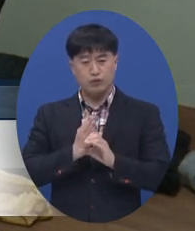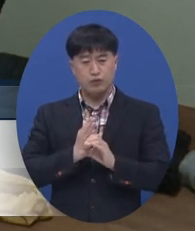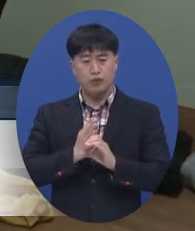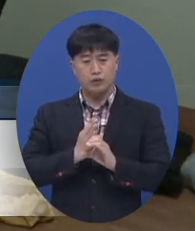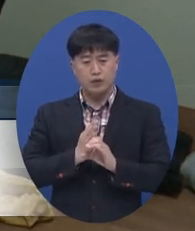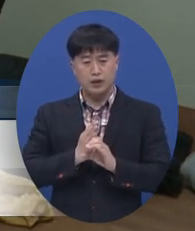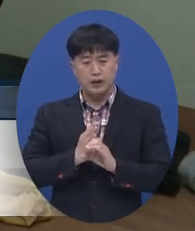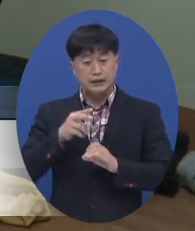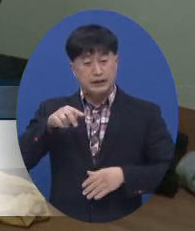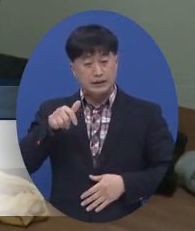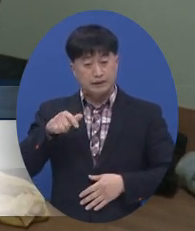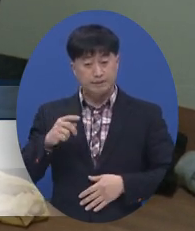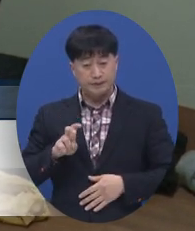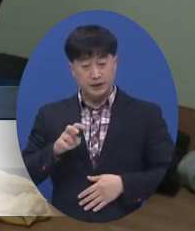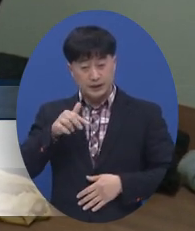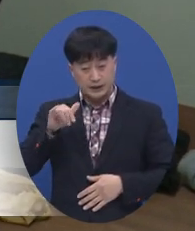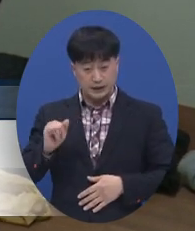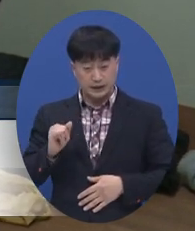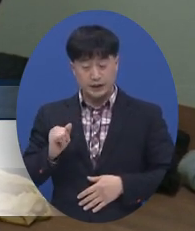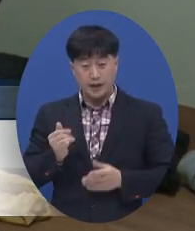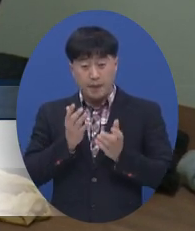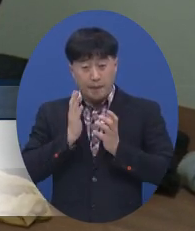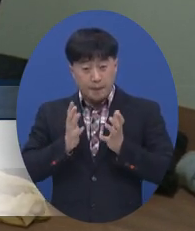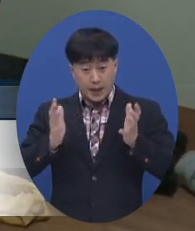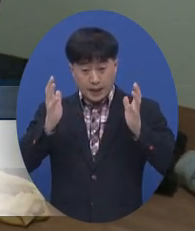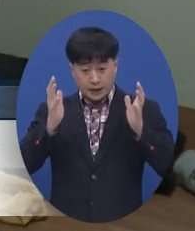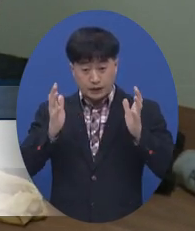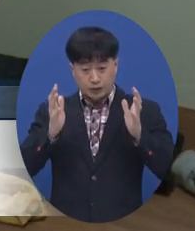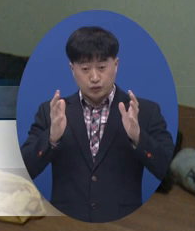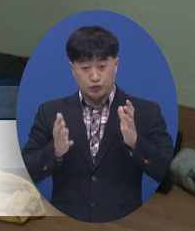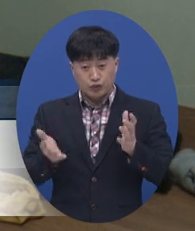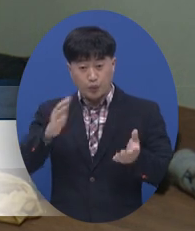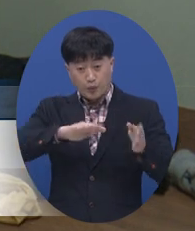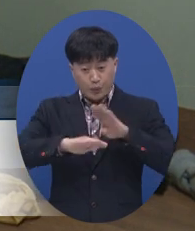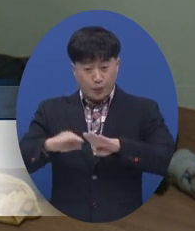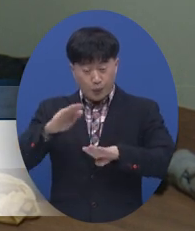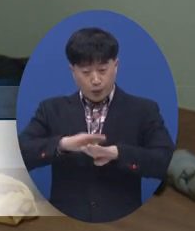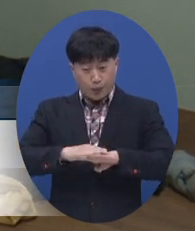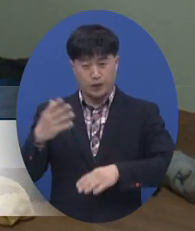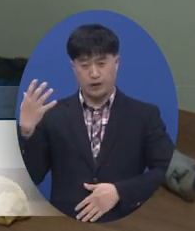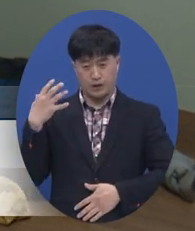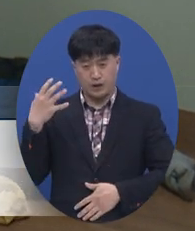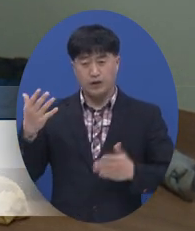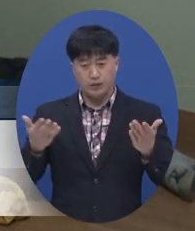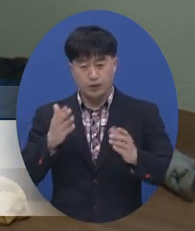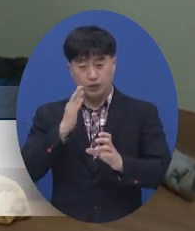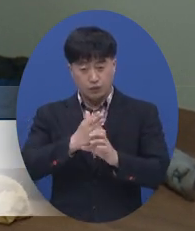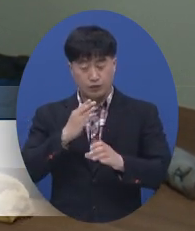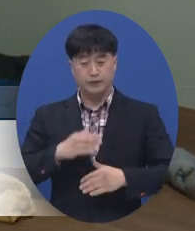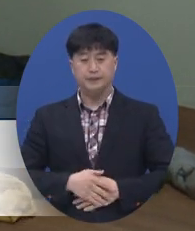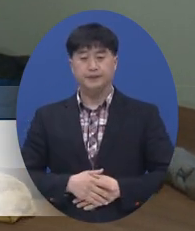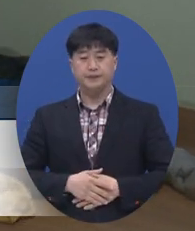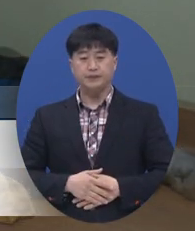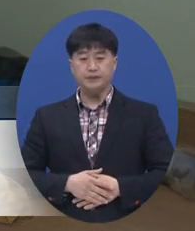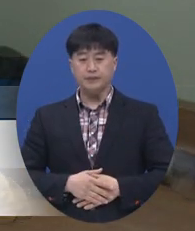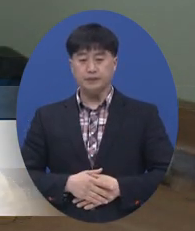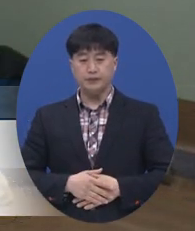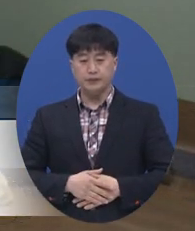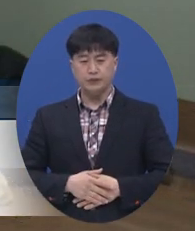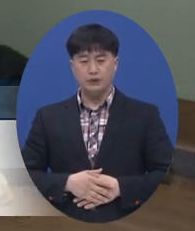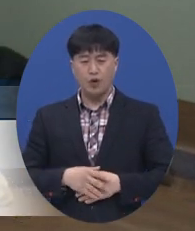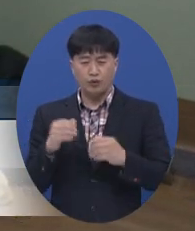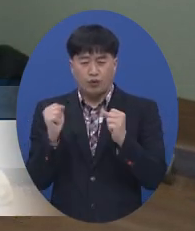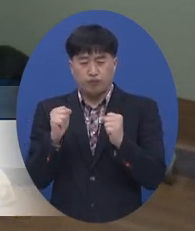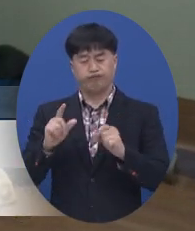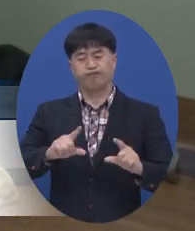아이팩 임금 지금 치크 아드 에 뒤 쭈 안 둬 될 거 없어 a